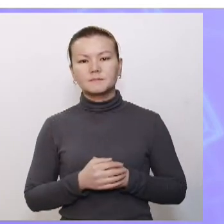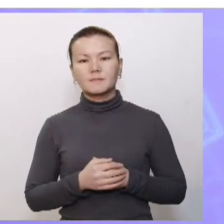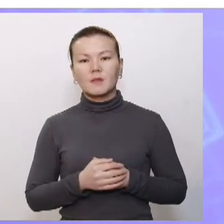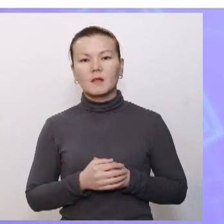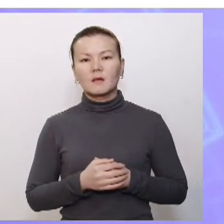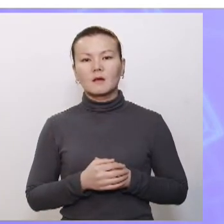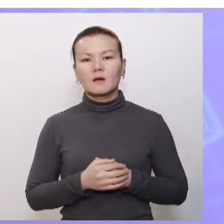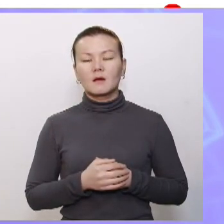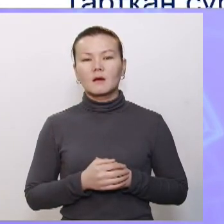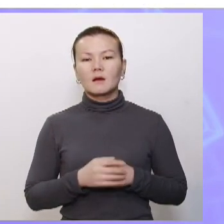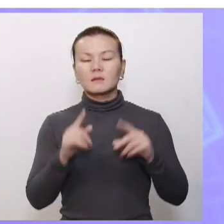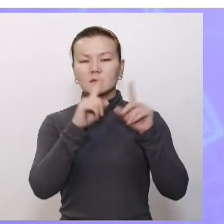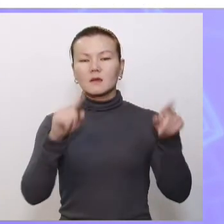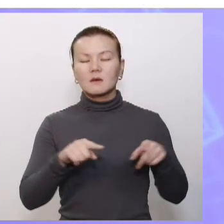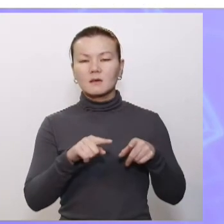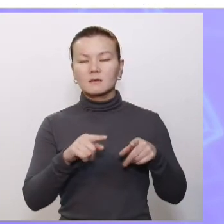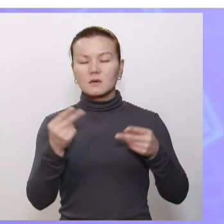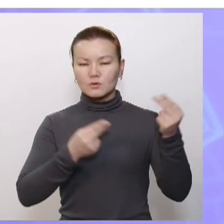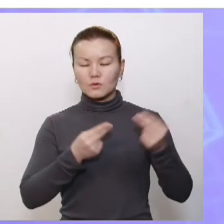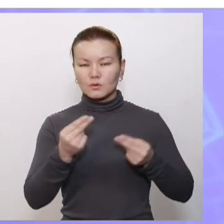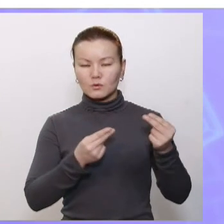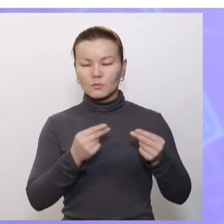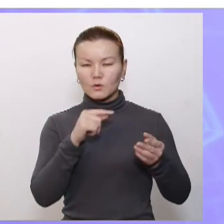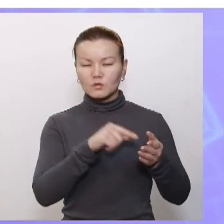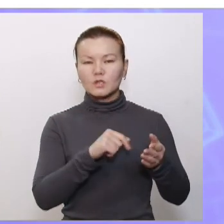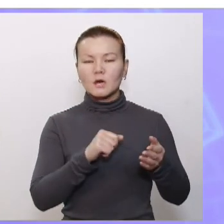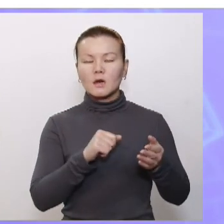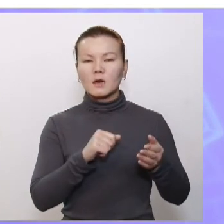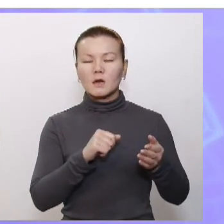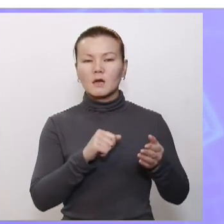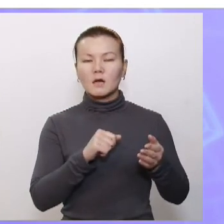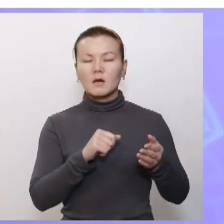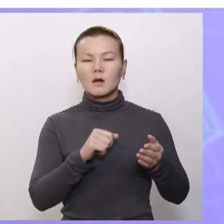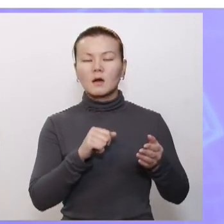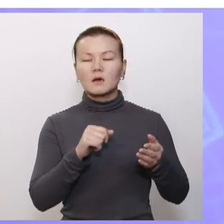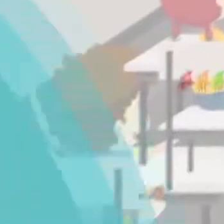Jana oşol tartkan sürötünür boyunca aytıp bergile.